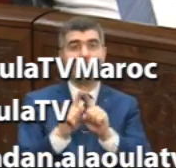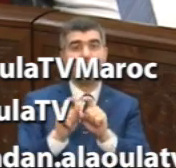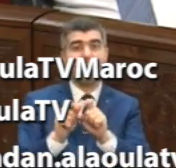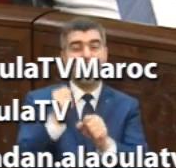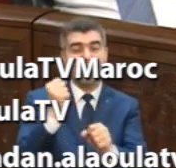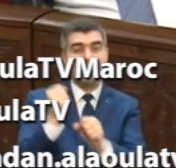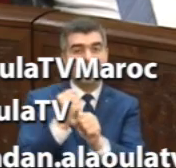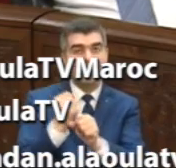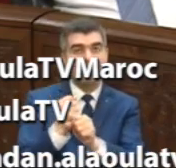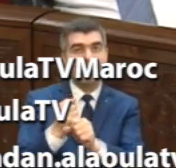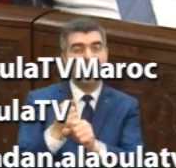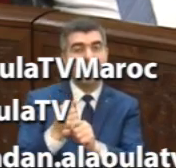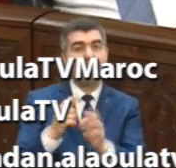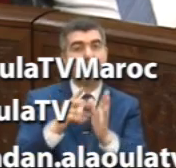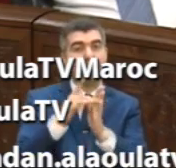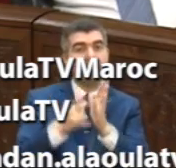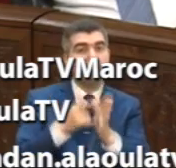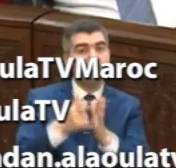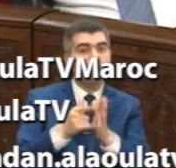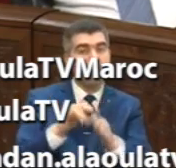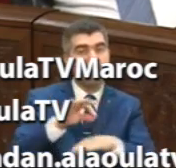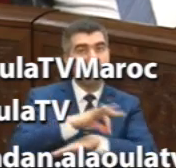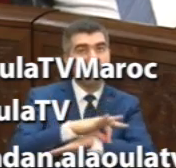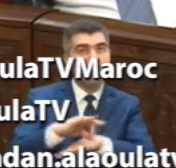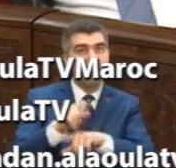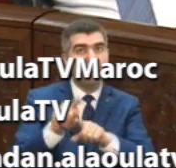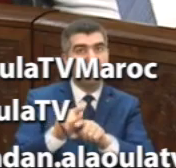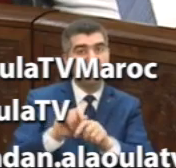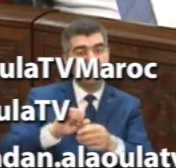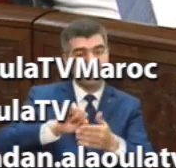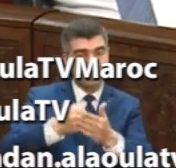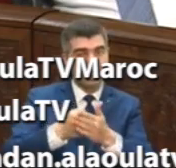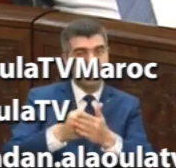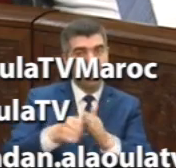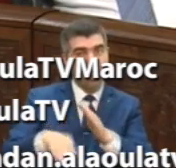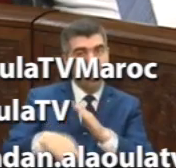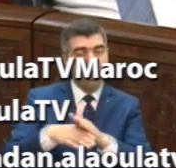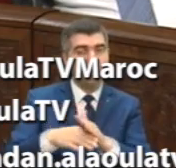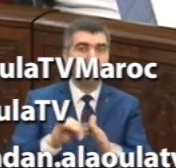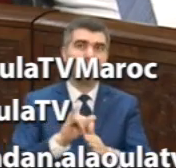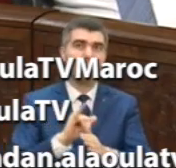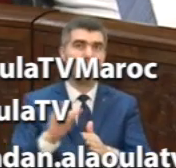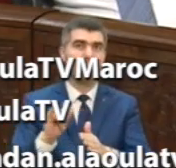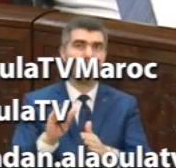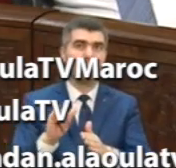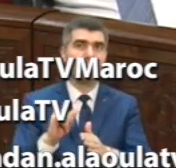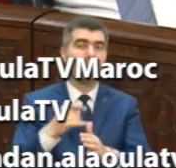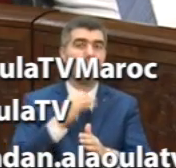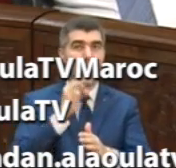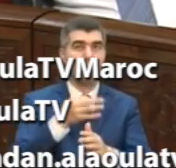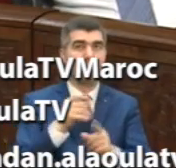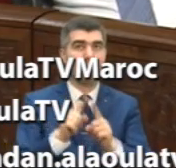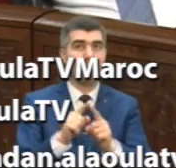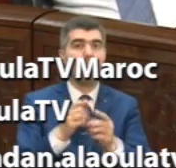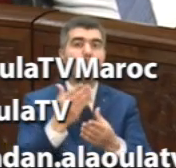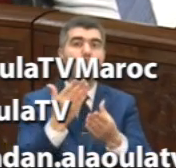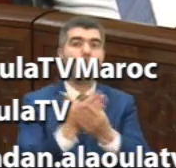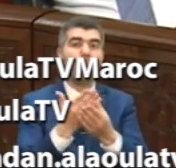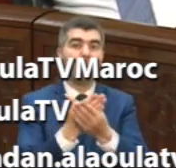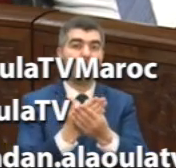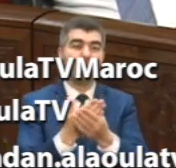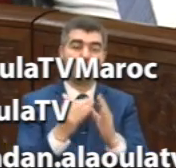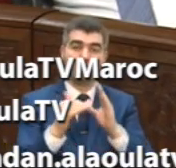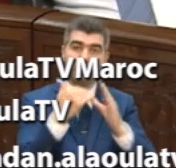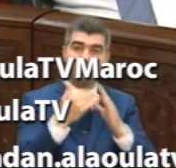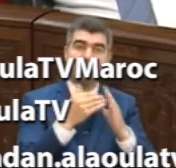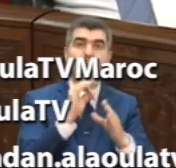خدمات في المكتب لسنوات انه تمارس عليها ضغوط. الا كاين شي حاجه من هذا الشيء اللي قلته انا اريد ان اتوصل بالشكايه